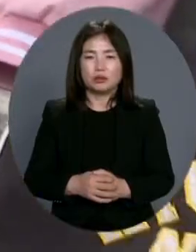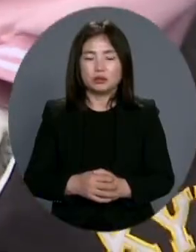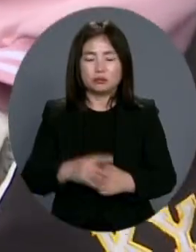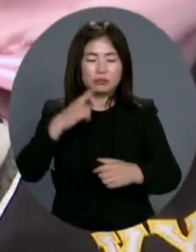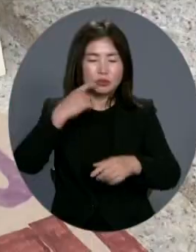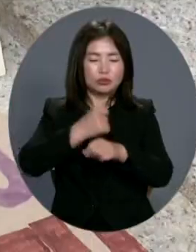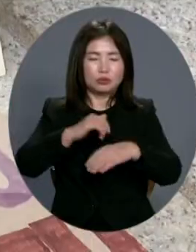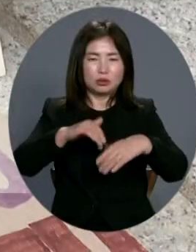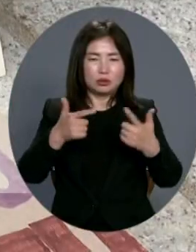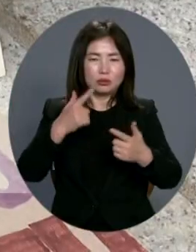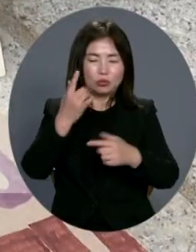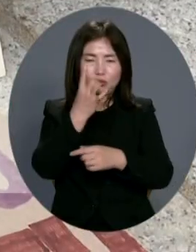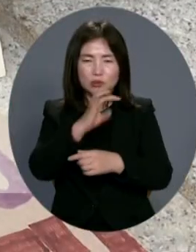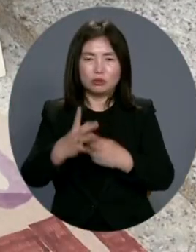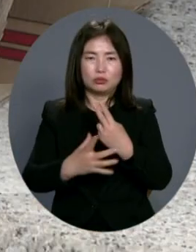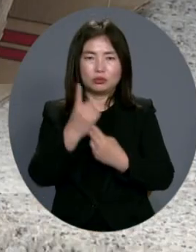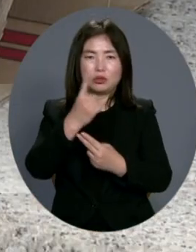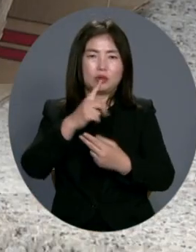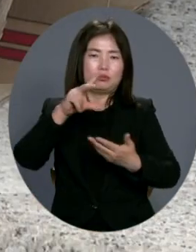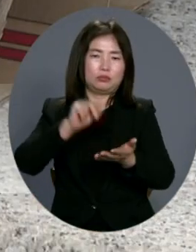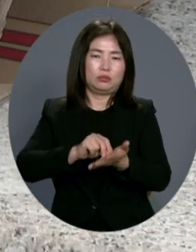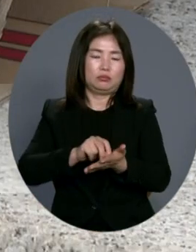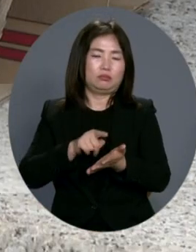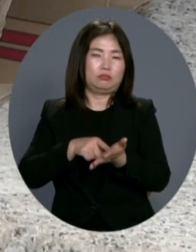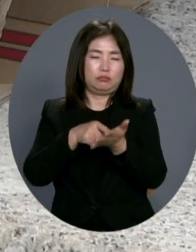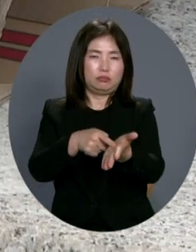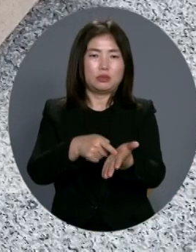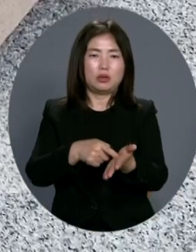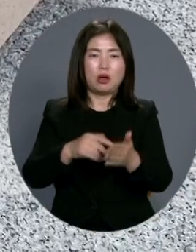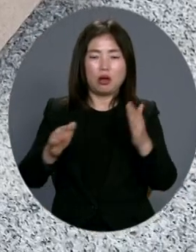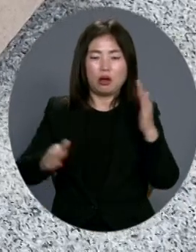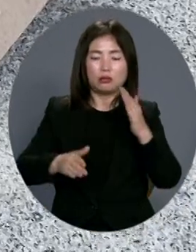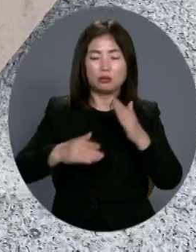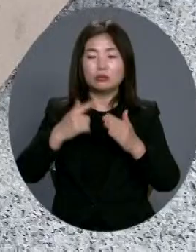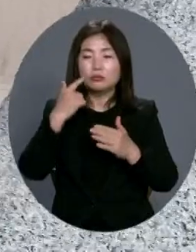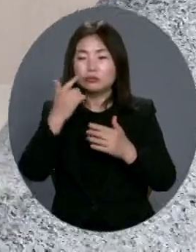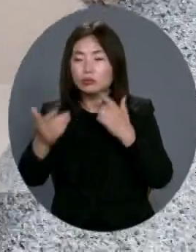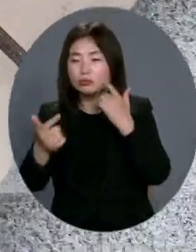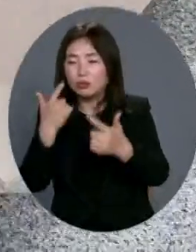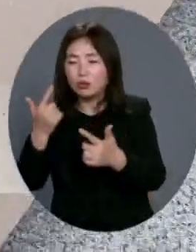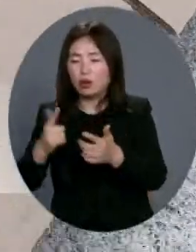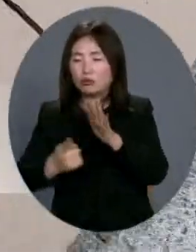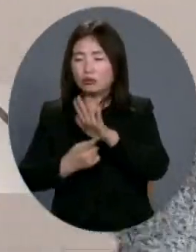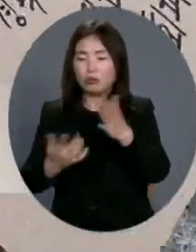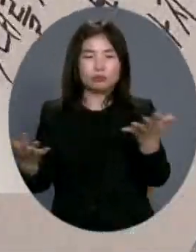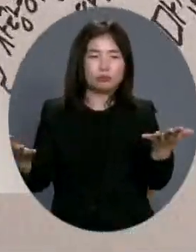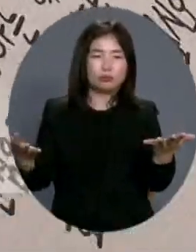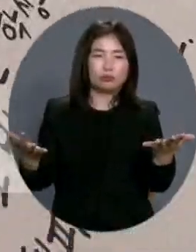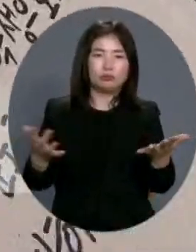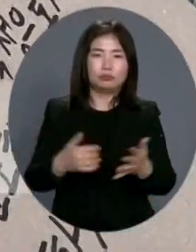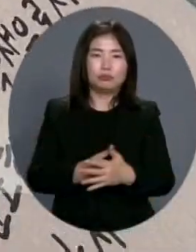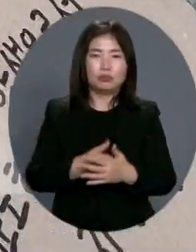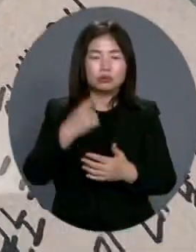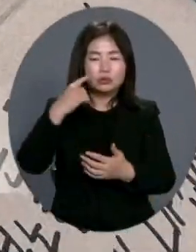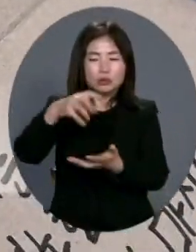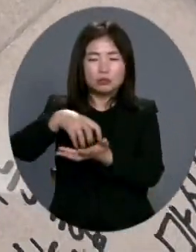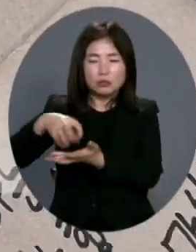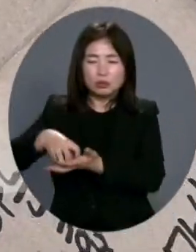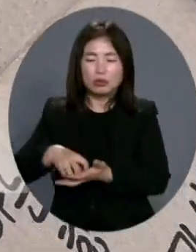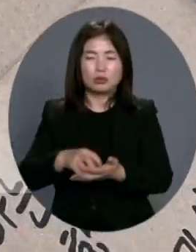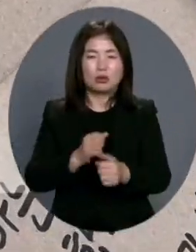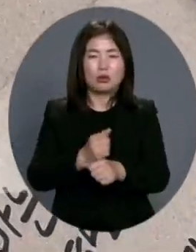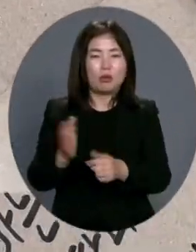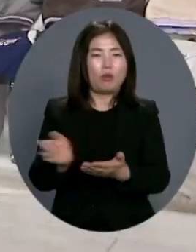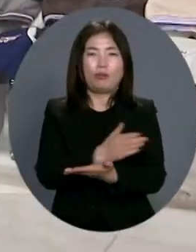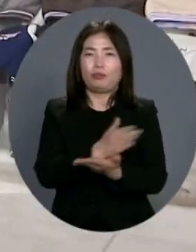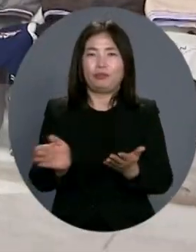비민주적이고 독단적인 통합 추진을 문제 삼고 있습니다. 학생들에게 어떤 안내나 공지가 없었고 의견 수렴 과정이